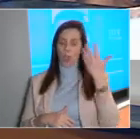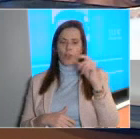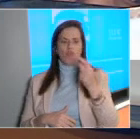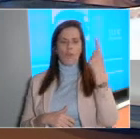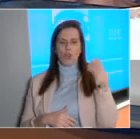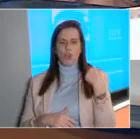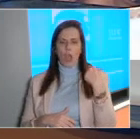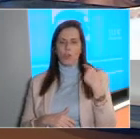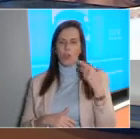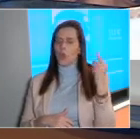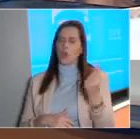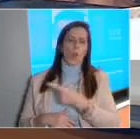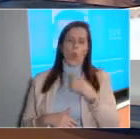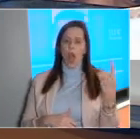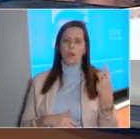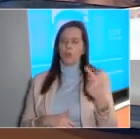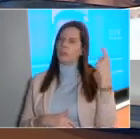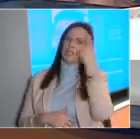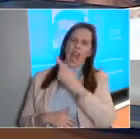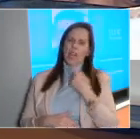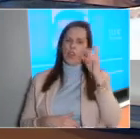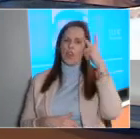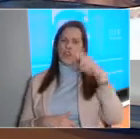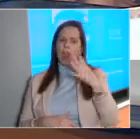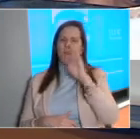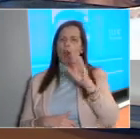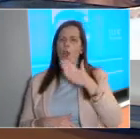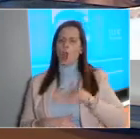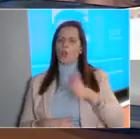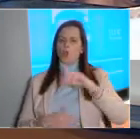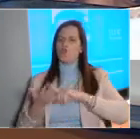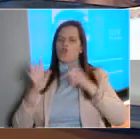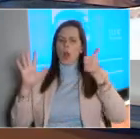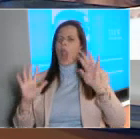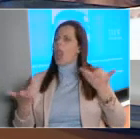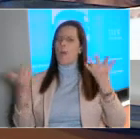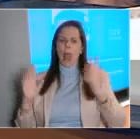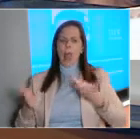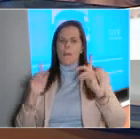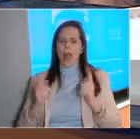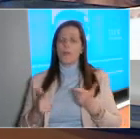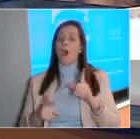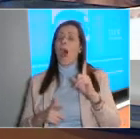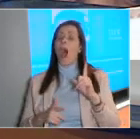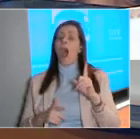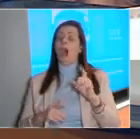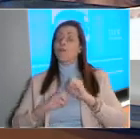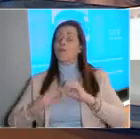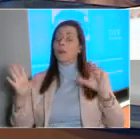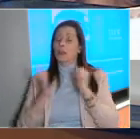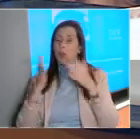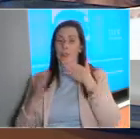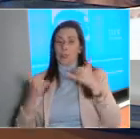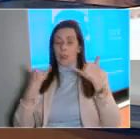בשבוע שעבר, כולנו תהינו ולא הבנו למה נתניהו רוצה עוד חצי שנה כראש ממשלה. למה? עד שיצאה הכותרת הראשית